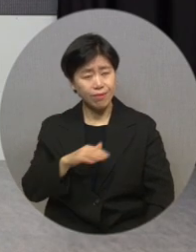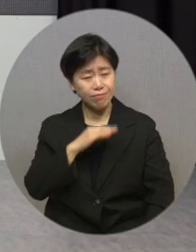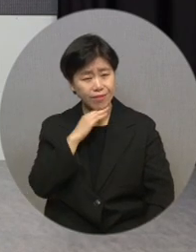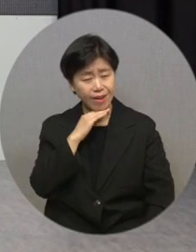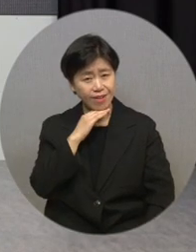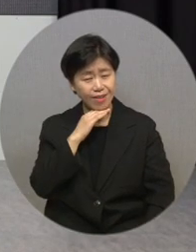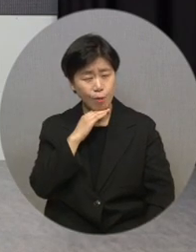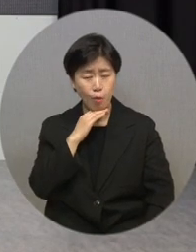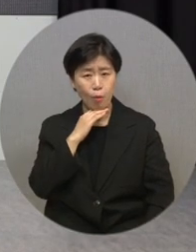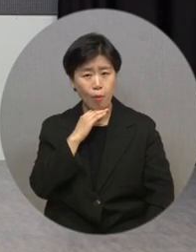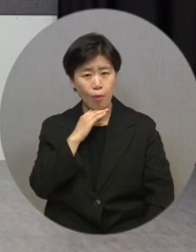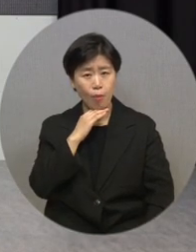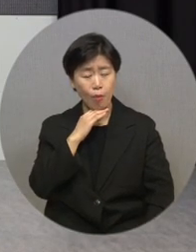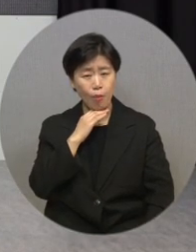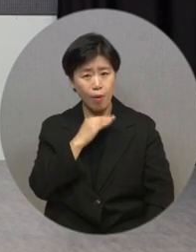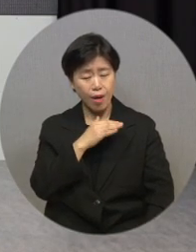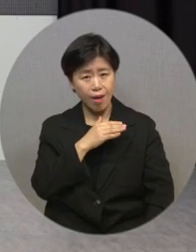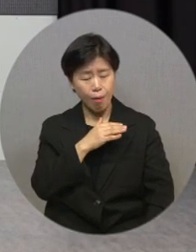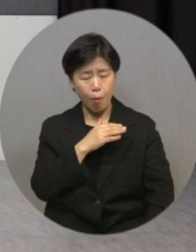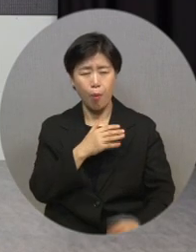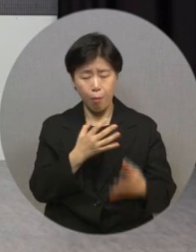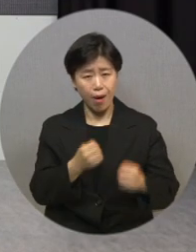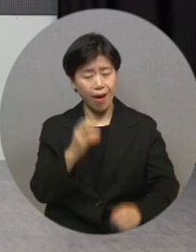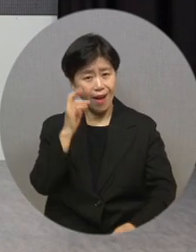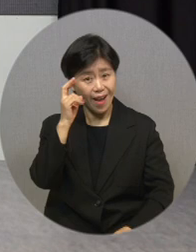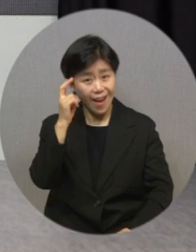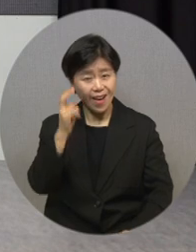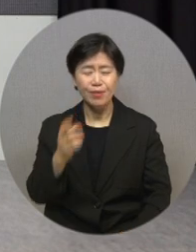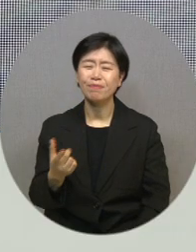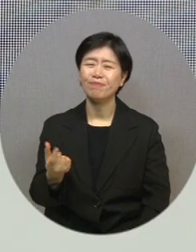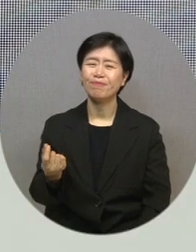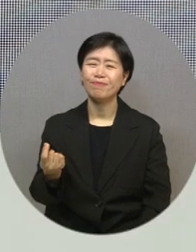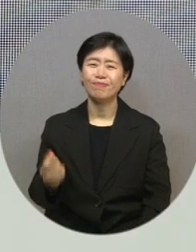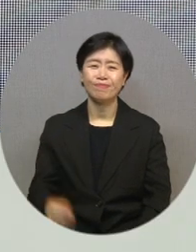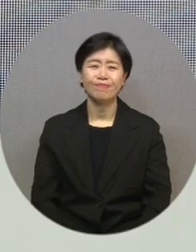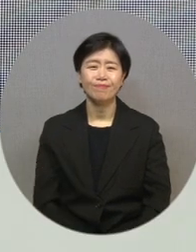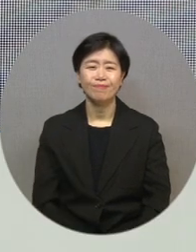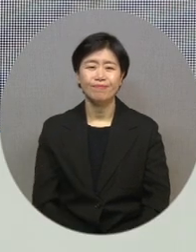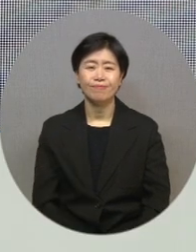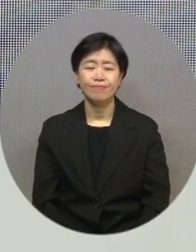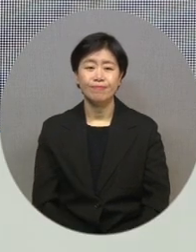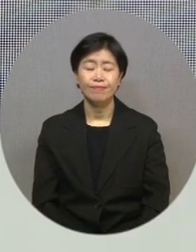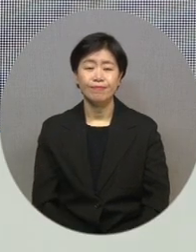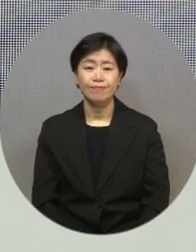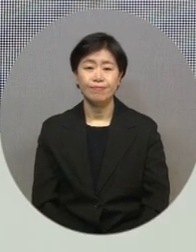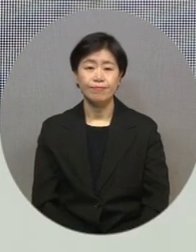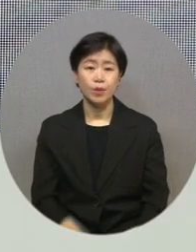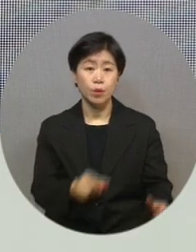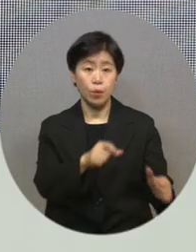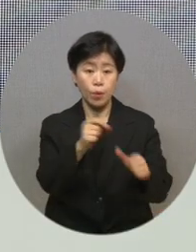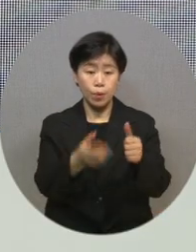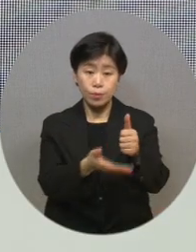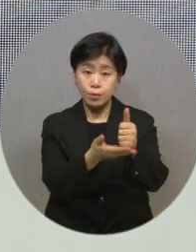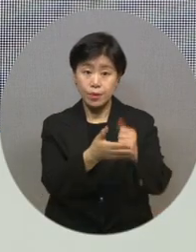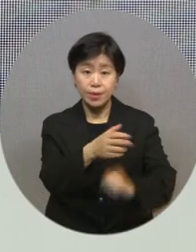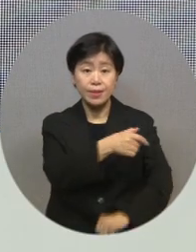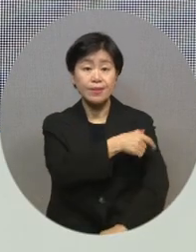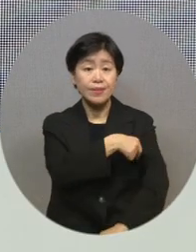벌써 나이가 많으신 거 같구만 그런데에 고용촉진